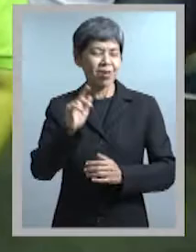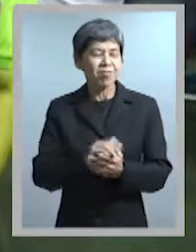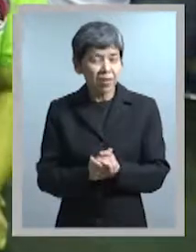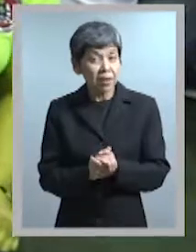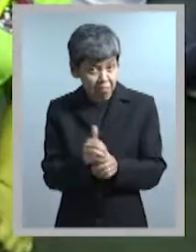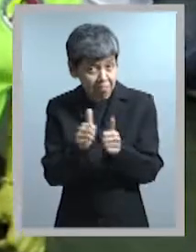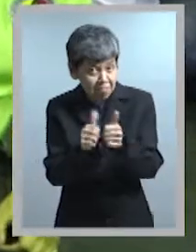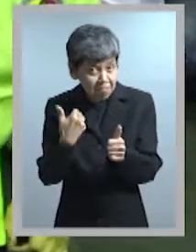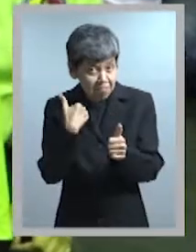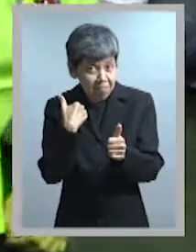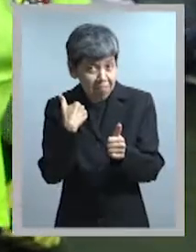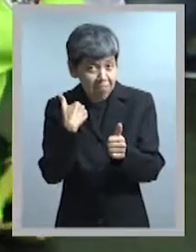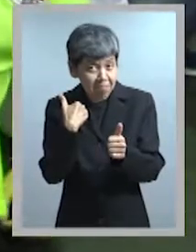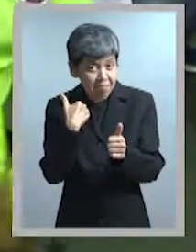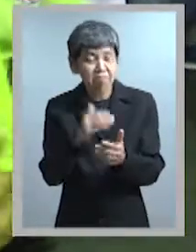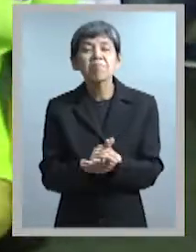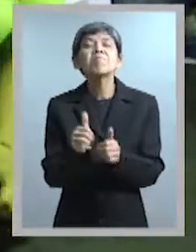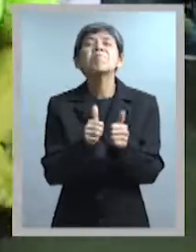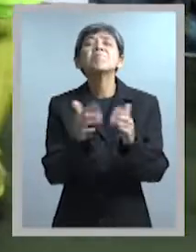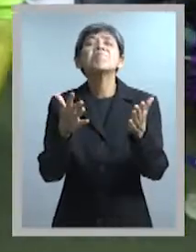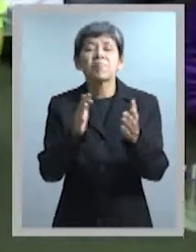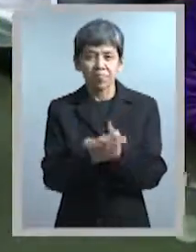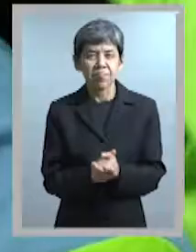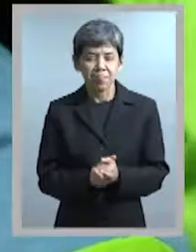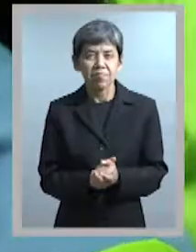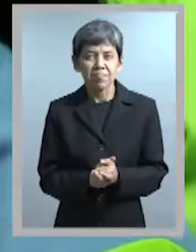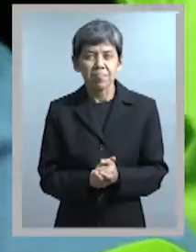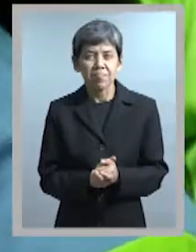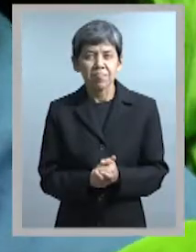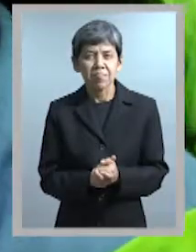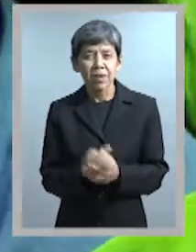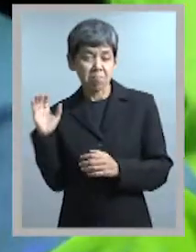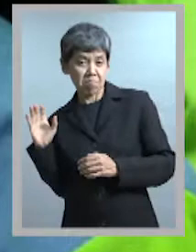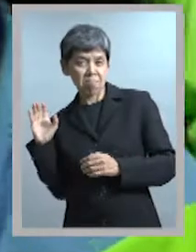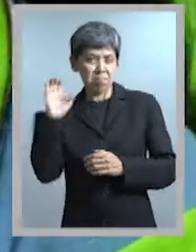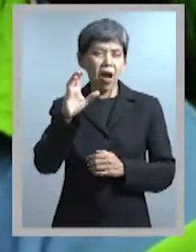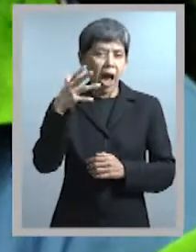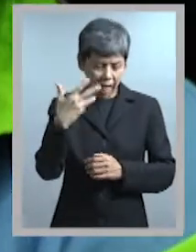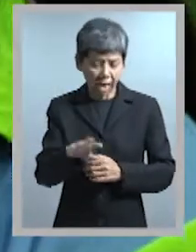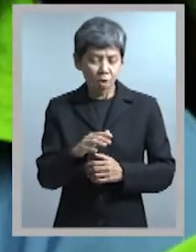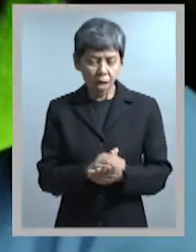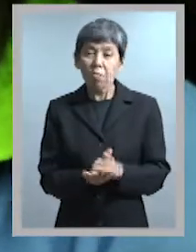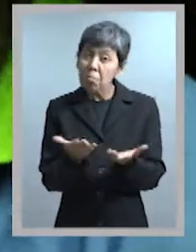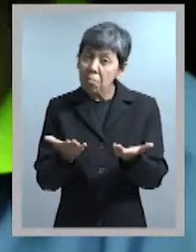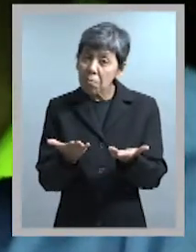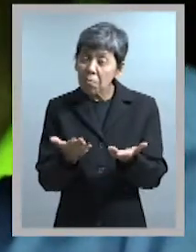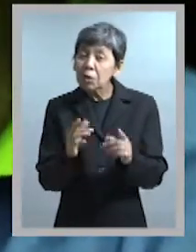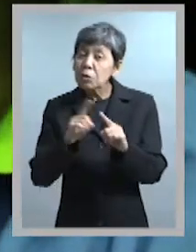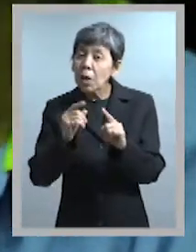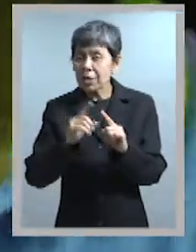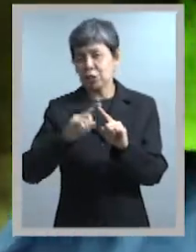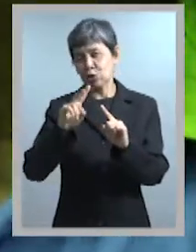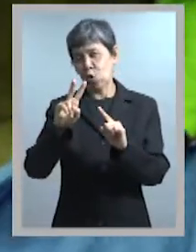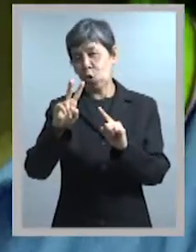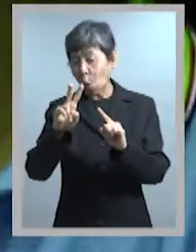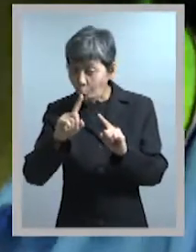ค่ะ สีเขียวเมื่อกี้แข่งด้วยหรือเปล่าครับเป็นไงฮะอ๋อไม่ได้แข่ง ไปทุ่มน้ำหนักค ่ ะ อ๋อไปทุ่มน้ำหนักแข่งแล้วยังครับ แข่งแล้วค่ะ อ๋อแข่งไปแล้วเป็นไงได้อันดับที่เท่